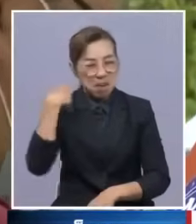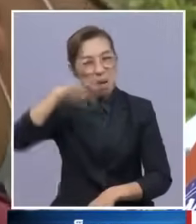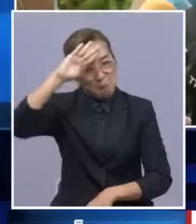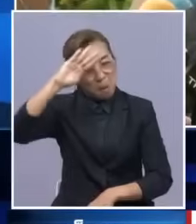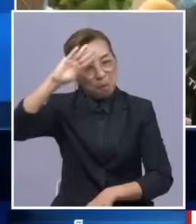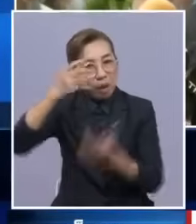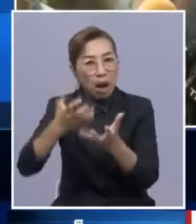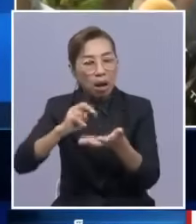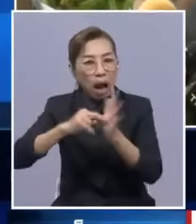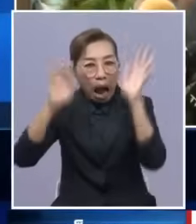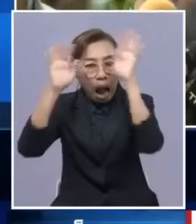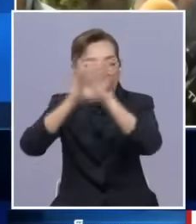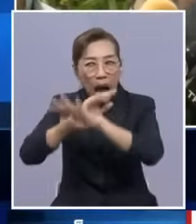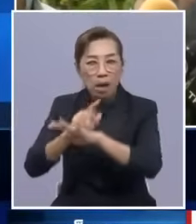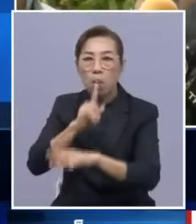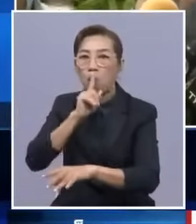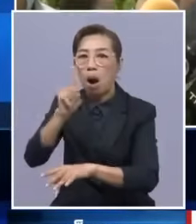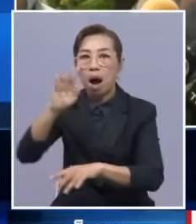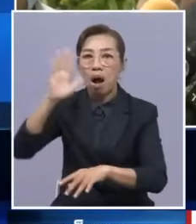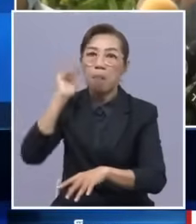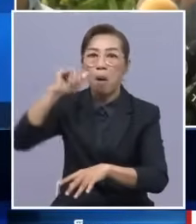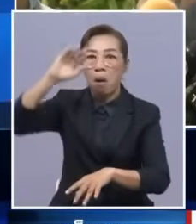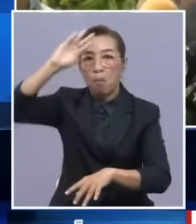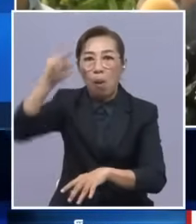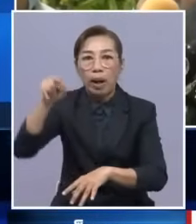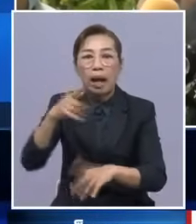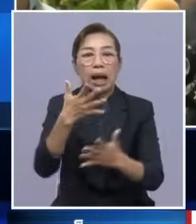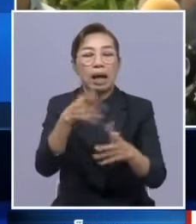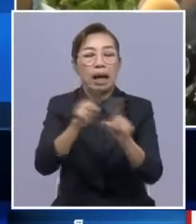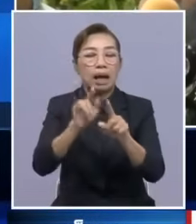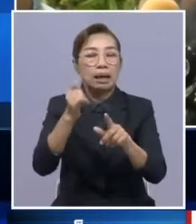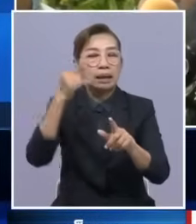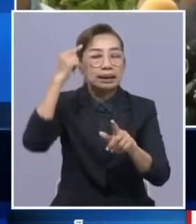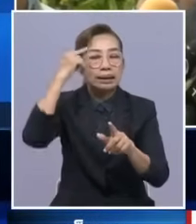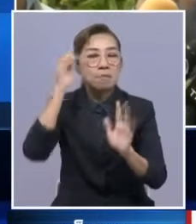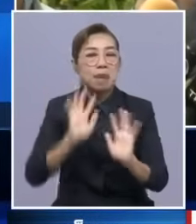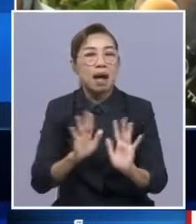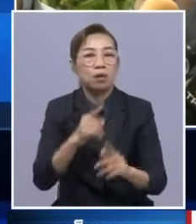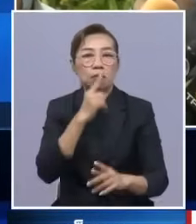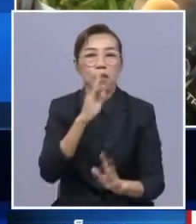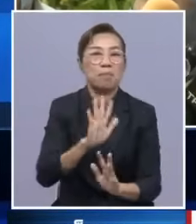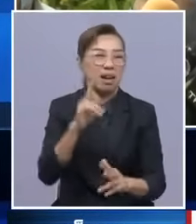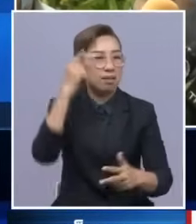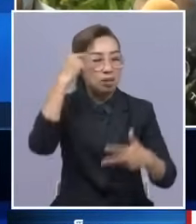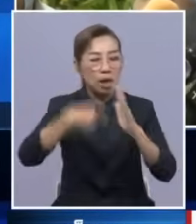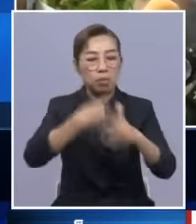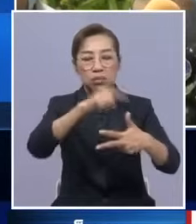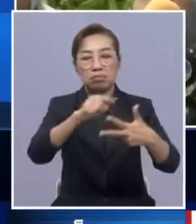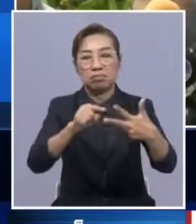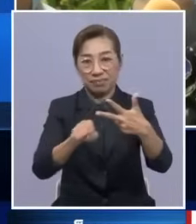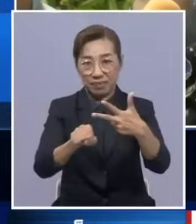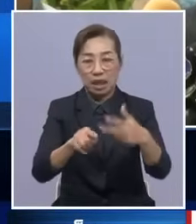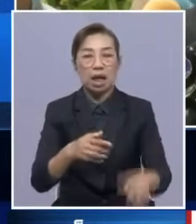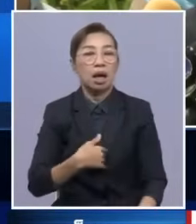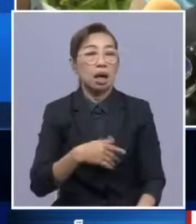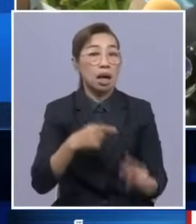จะไม่ตอบคำถามดีกว่าใช้วิธีการแบบเงียบไปเนี่ยคุณผู้ชมคะทีนี้เนี่ยคุณเทพไทยยังตั้งข้อสังเกตนะบอกว่าผมในฐานะที่ก็